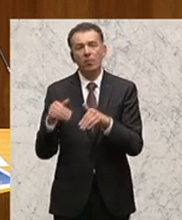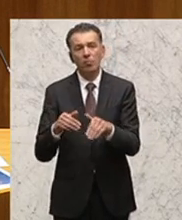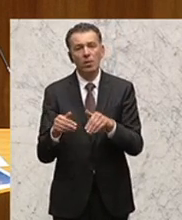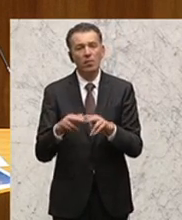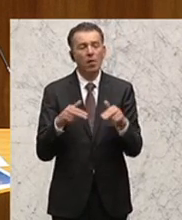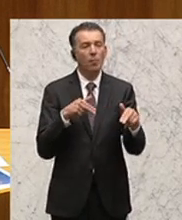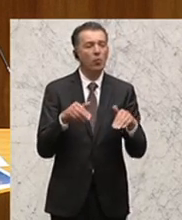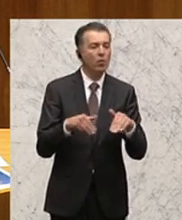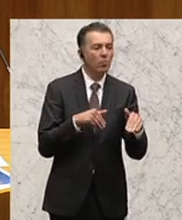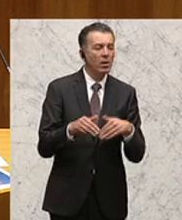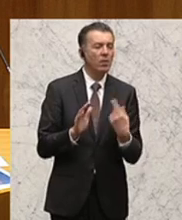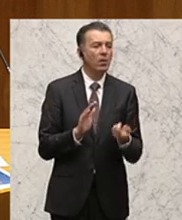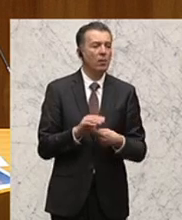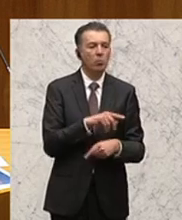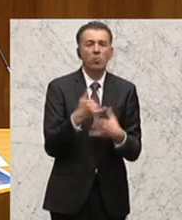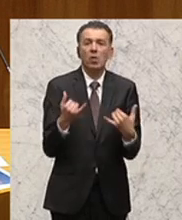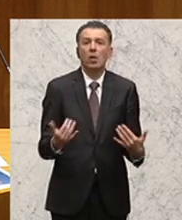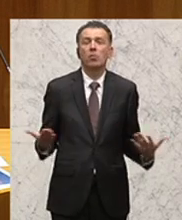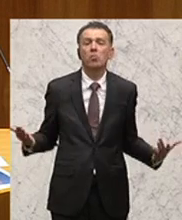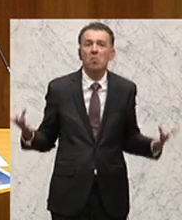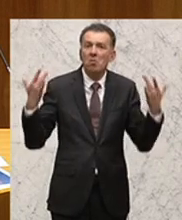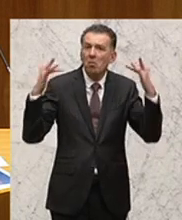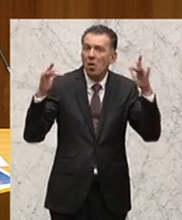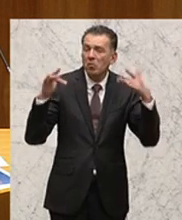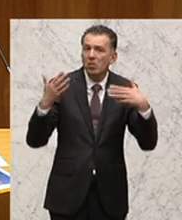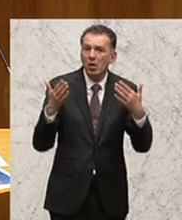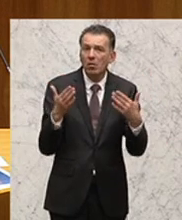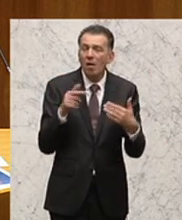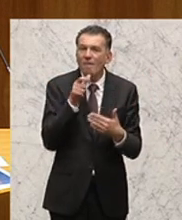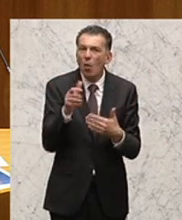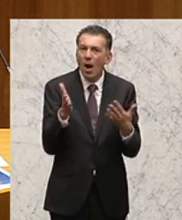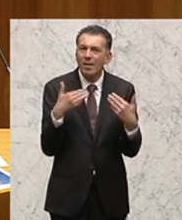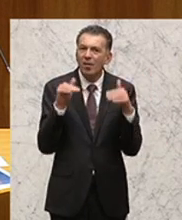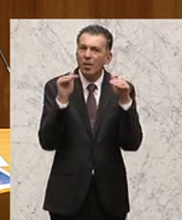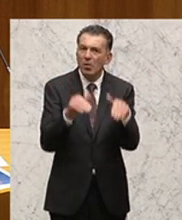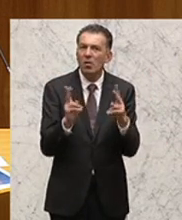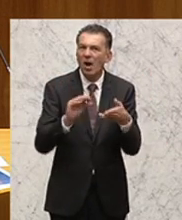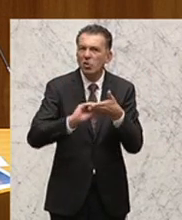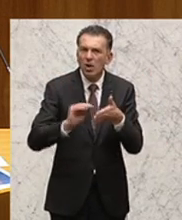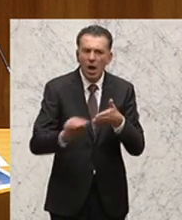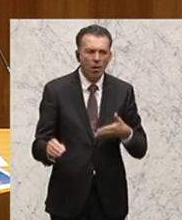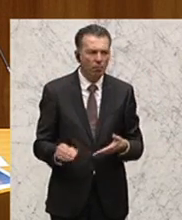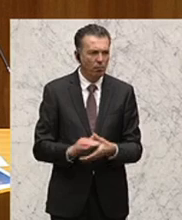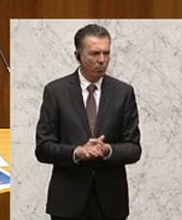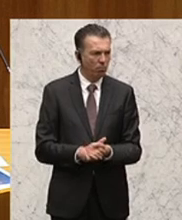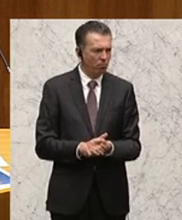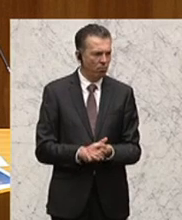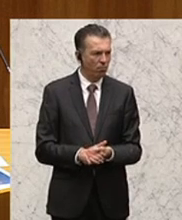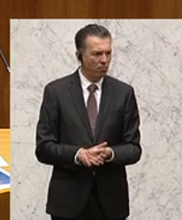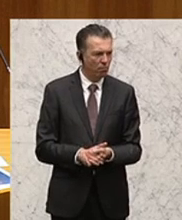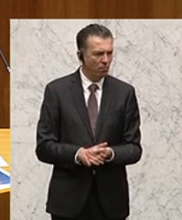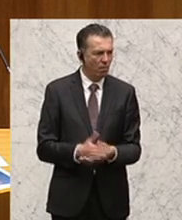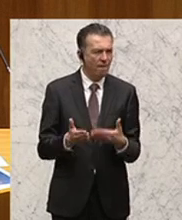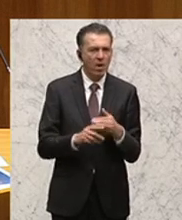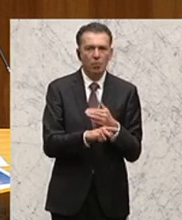und der Bundesminister gefordert, die bisher, ich weiß nicht, ob sie das Wort Klimaschutz überhaupt schreiben können. Ich finde, das,